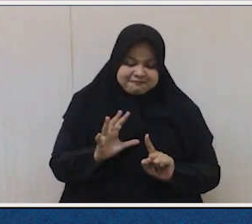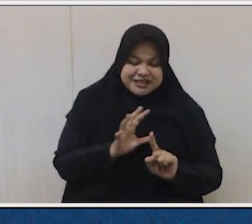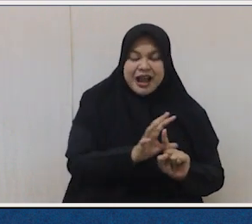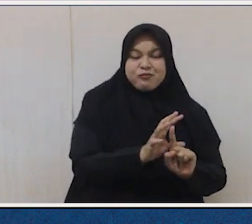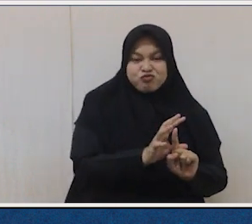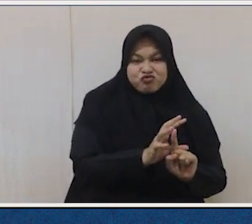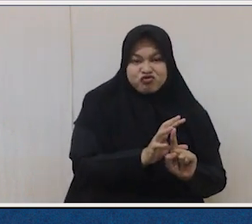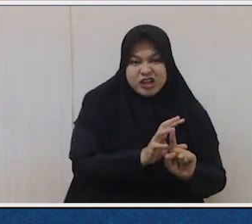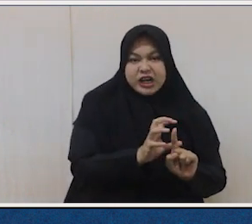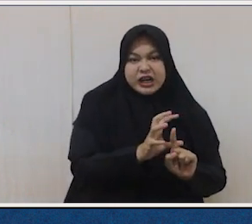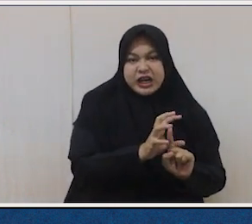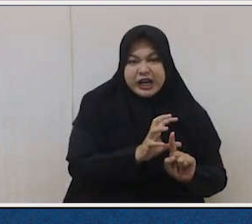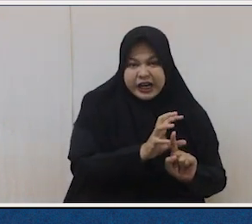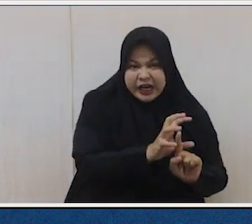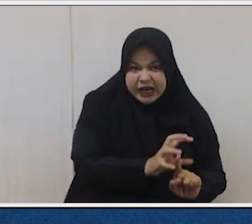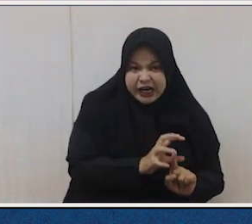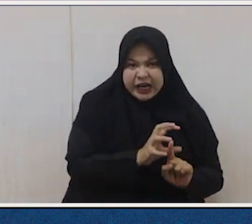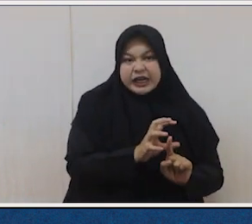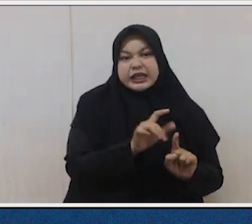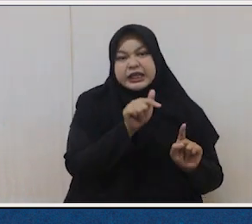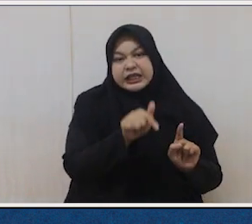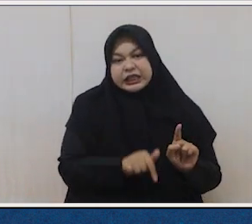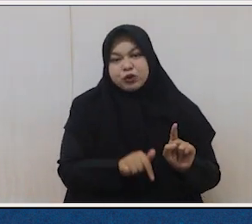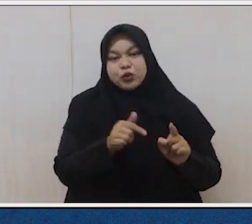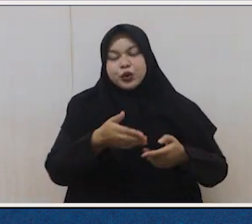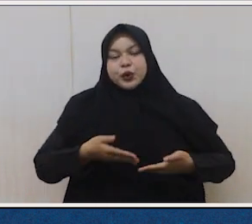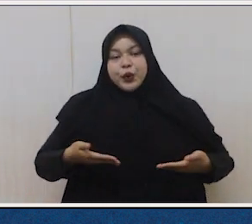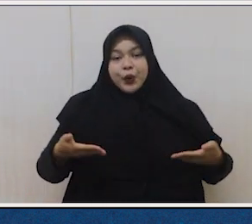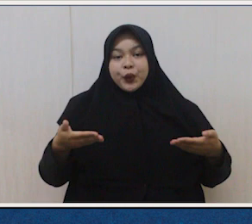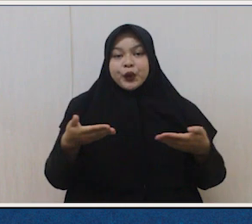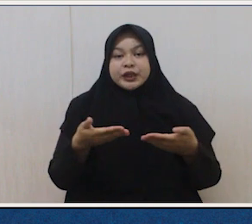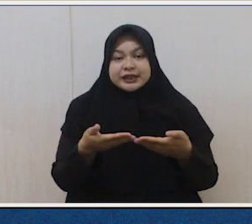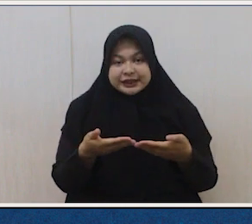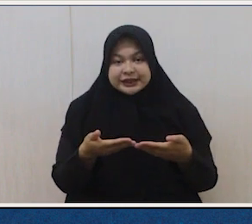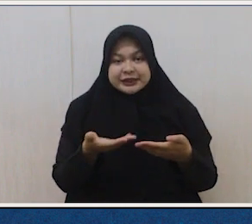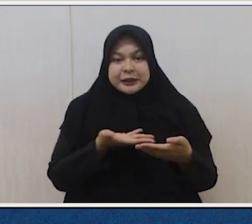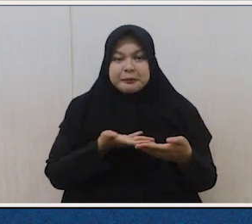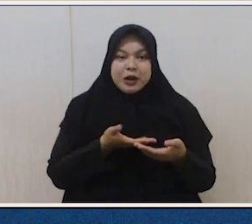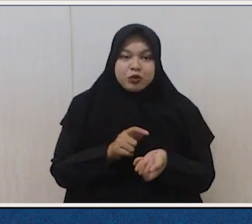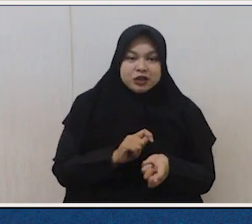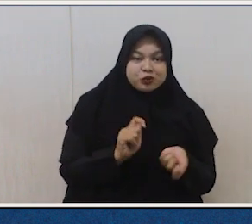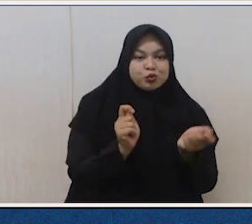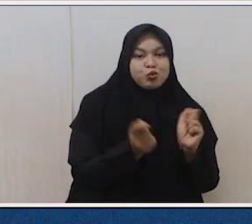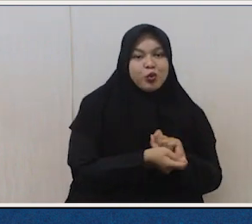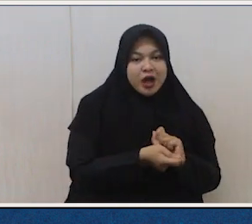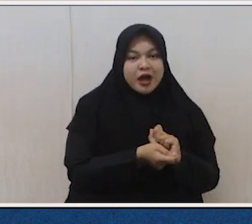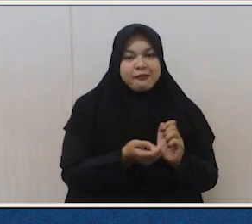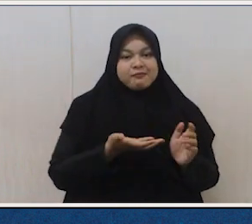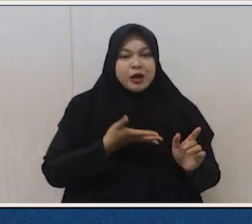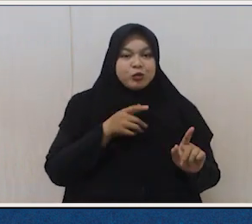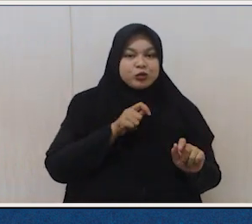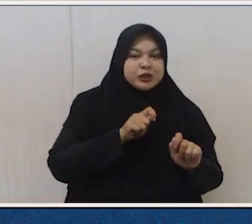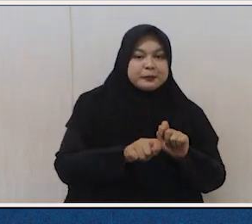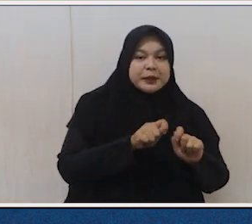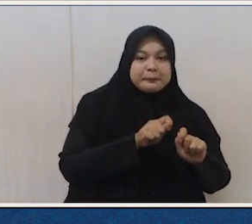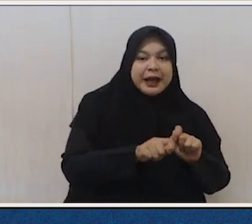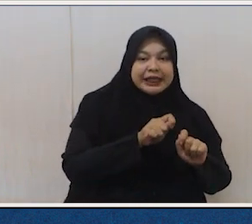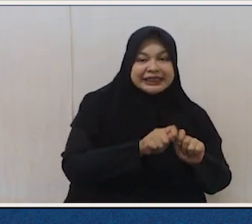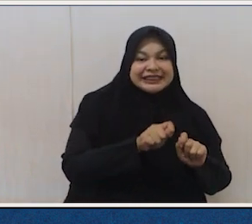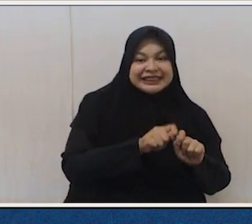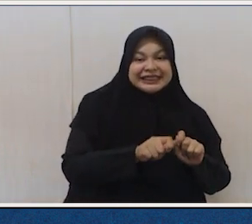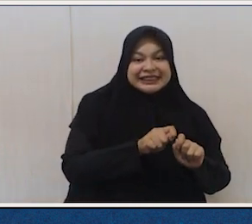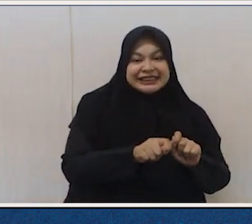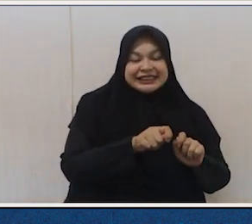ee apa kondisi yang ingin di diubah ingin ingin diperbaiki gitu oleh oleh oleh